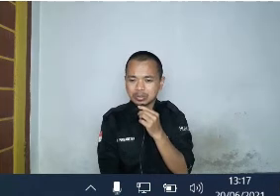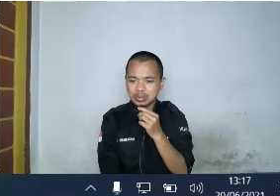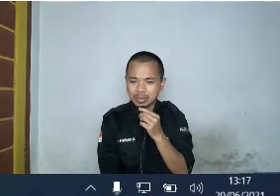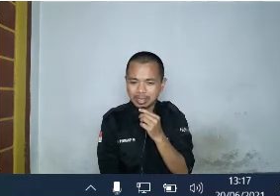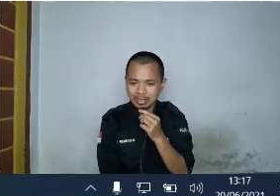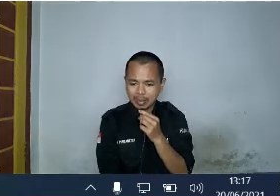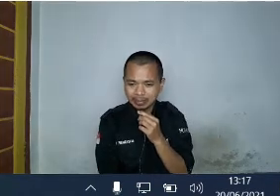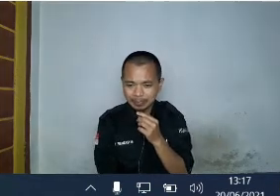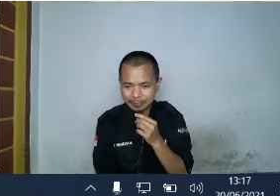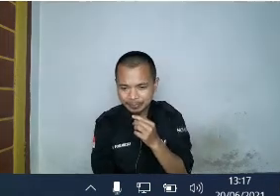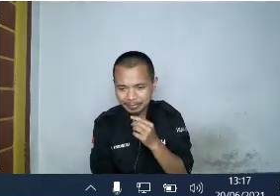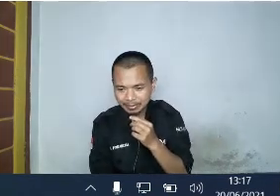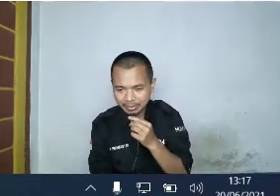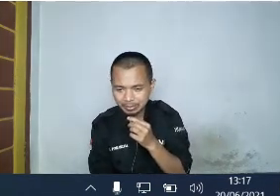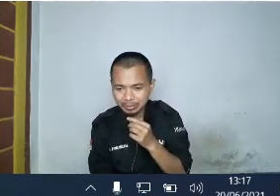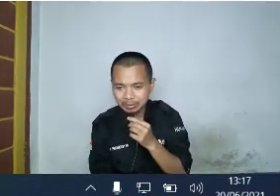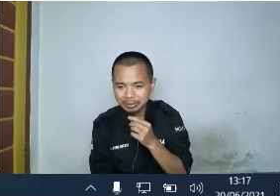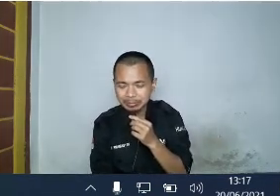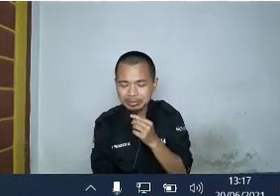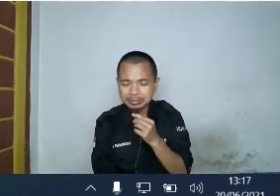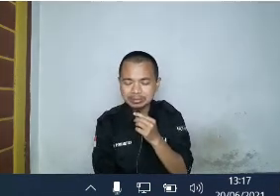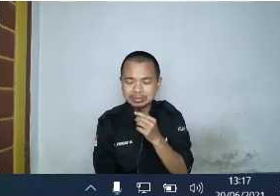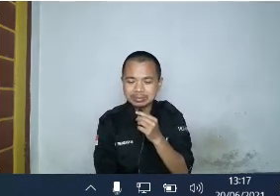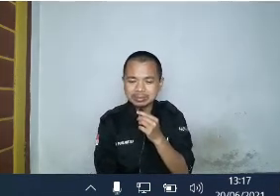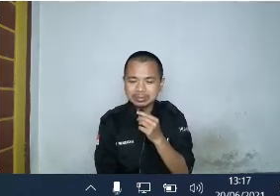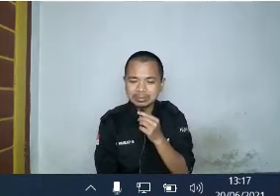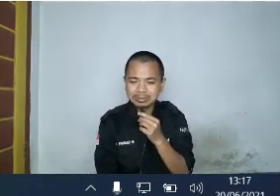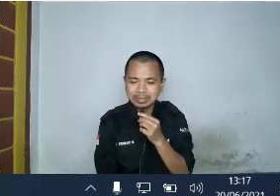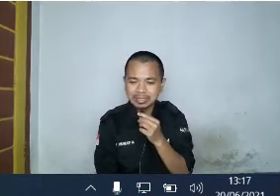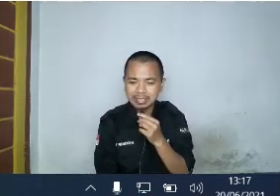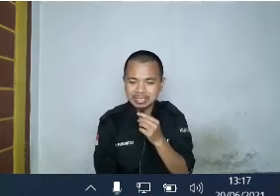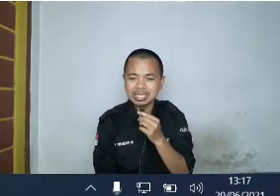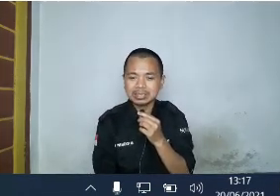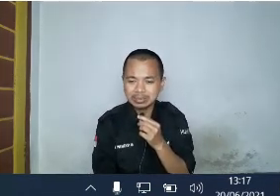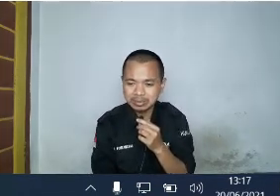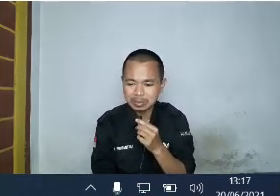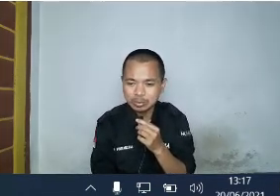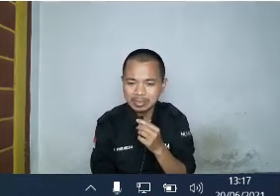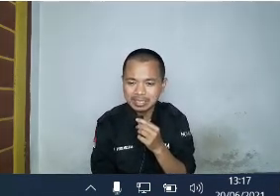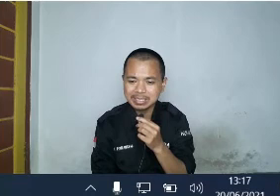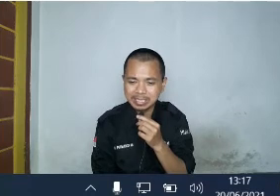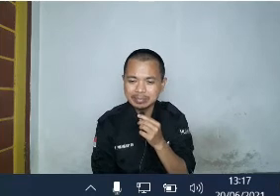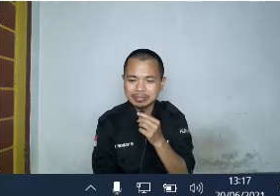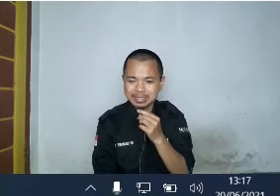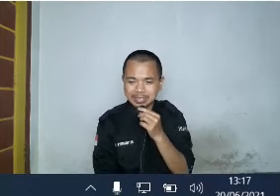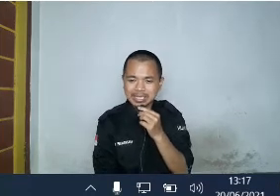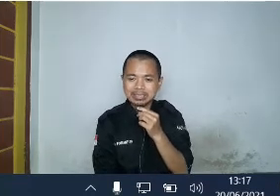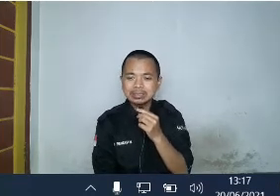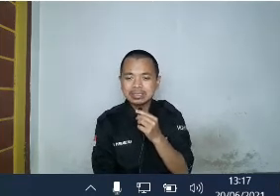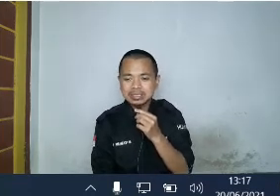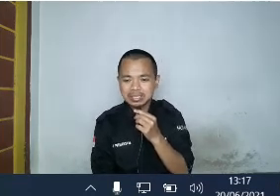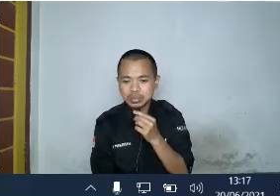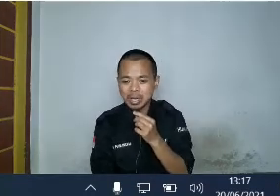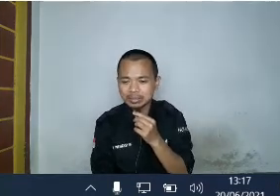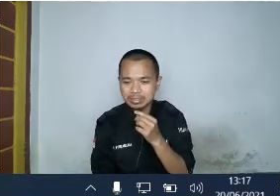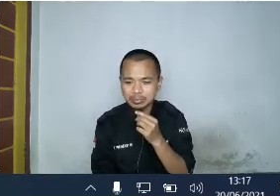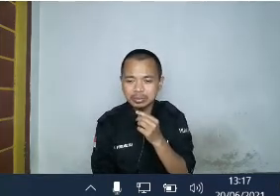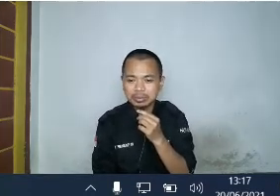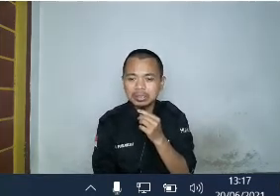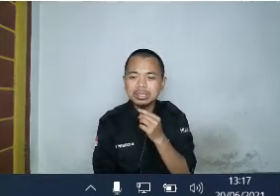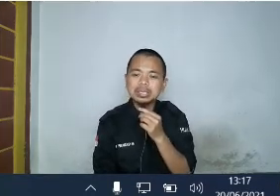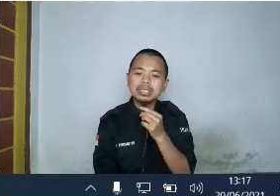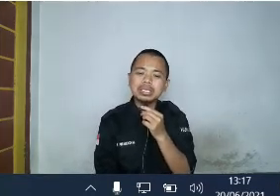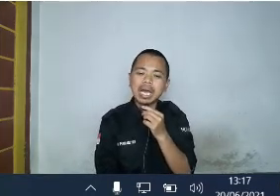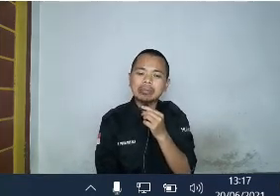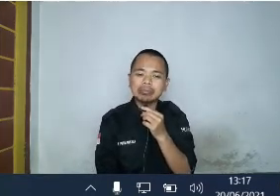wudhu soal jadi temen-temen yang S1 itu 12 jam sejak si soal